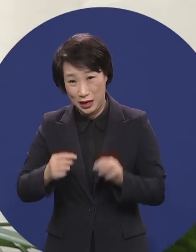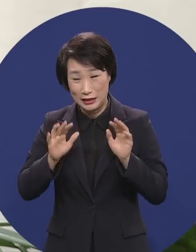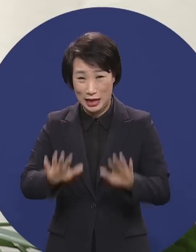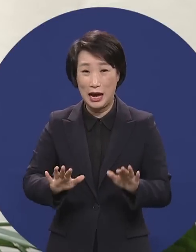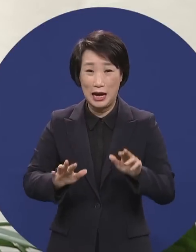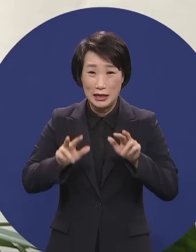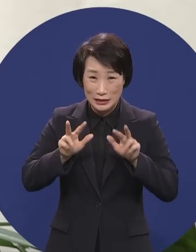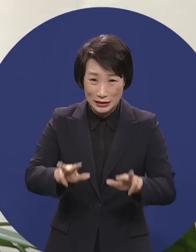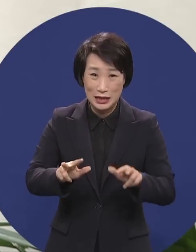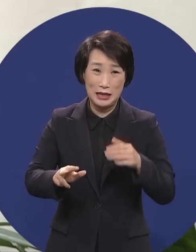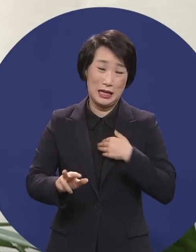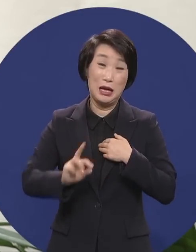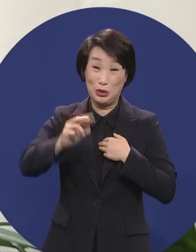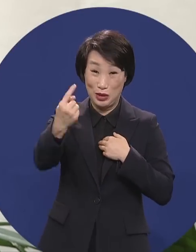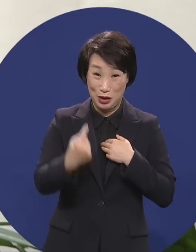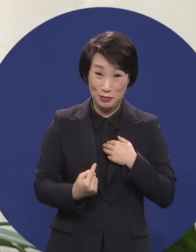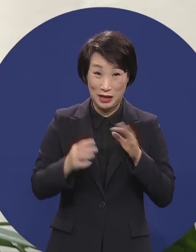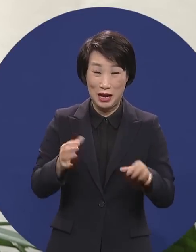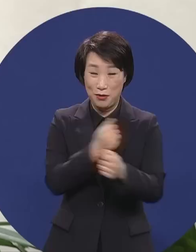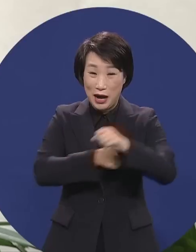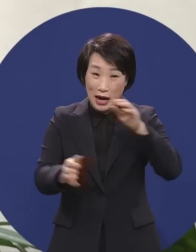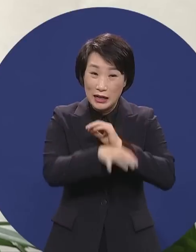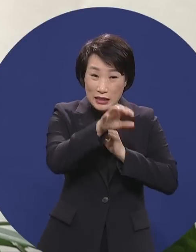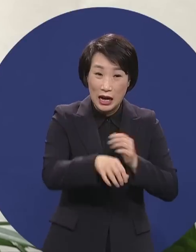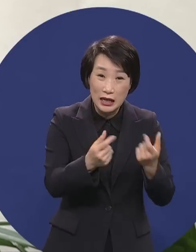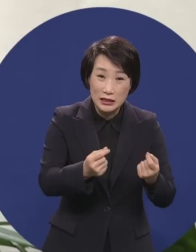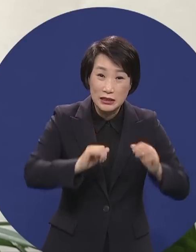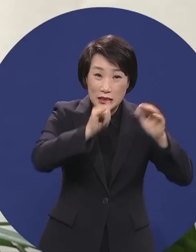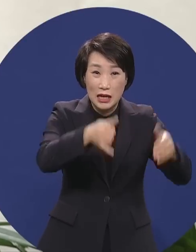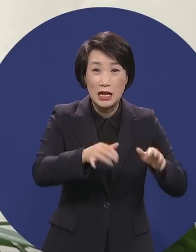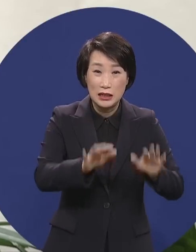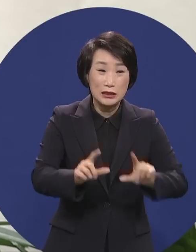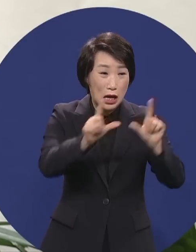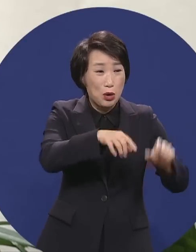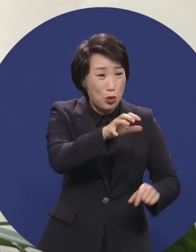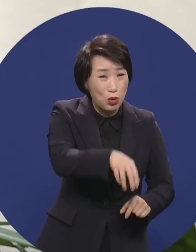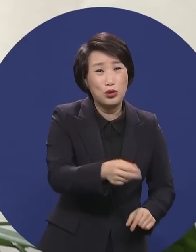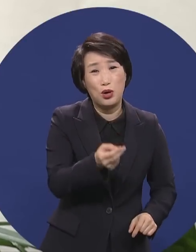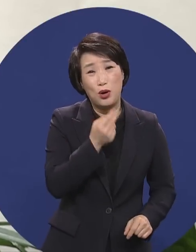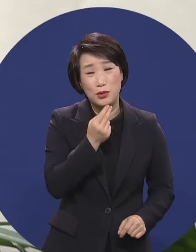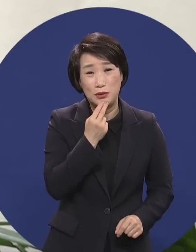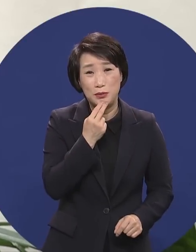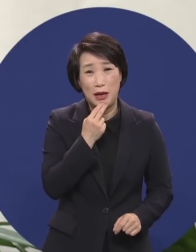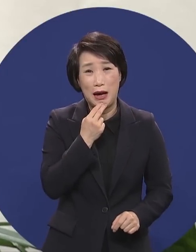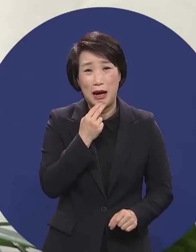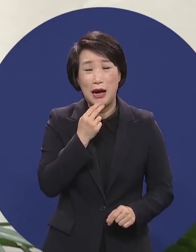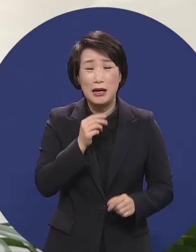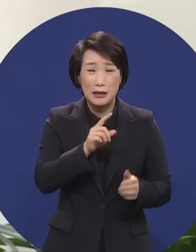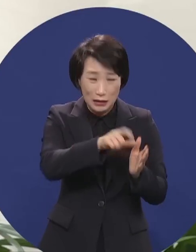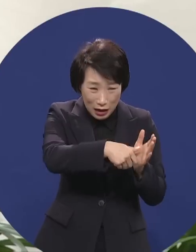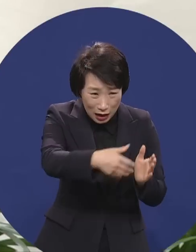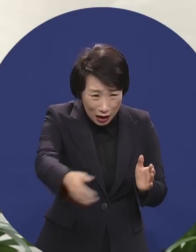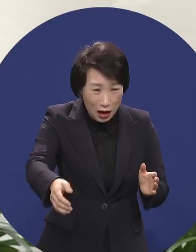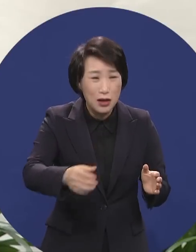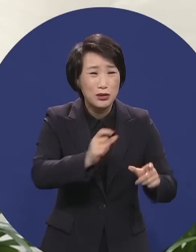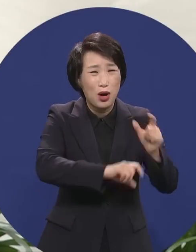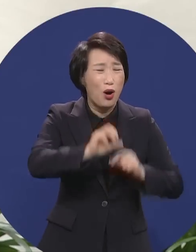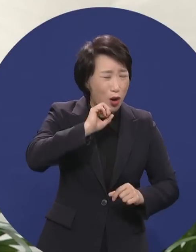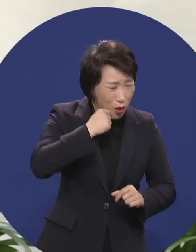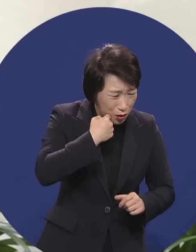이제 돌아옵니다. 광야 같은 세상에 살 곳이 없습니다. 가면 갈수록